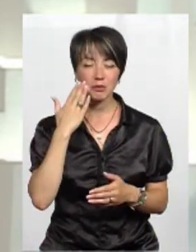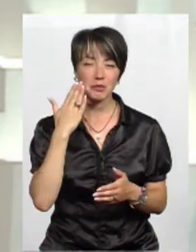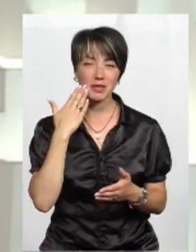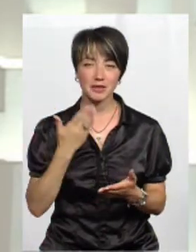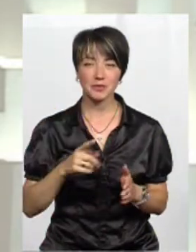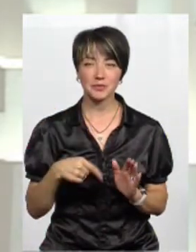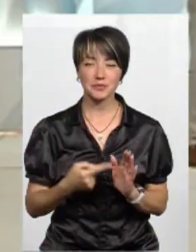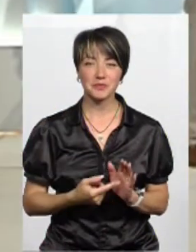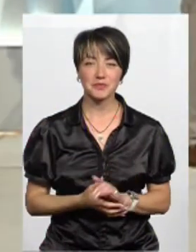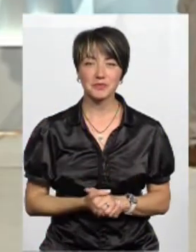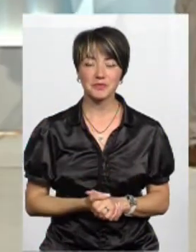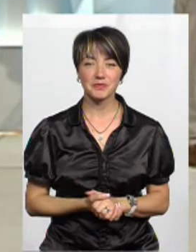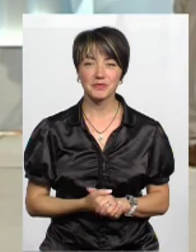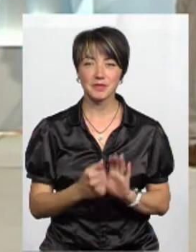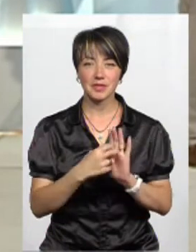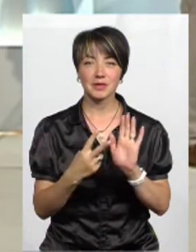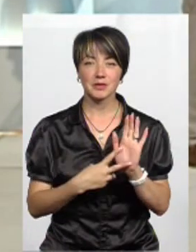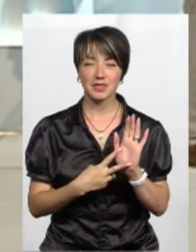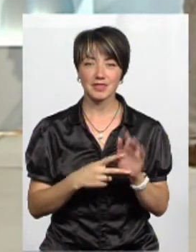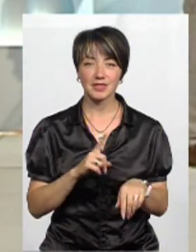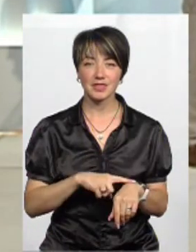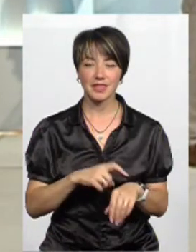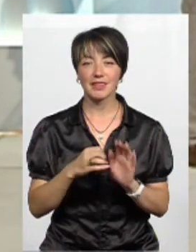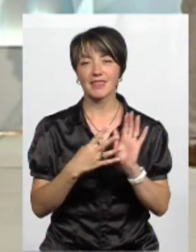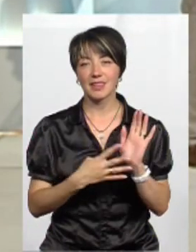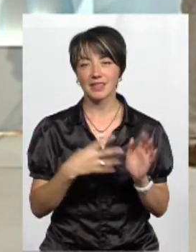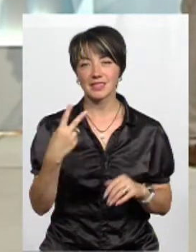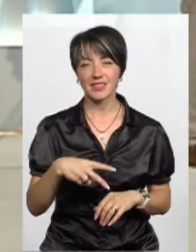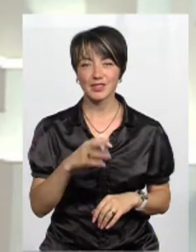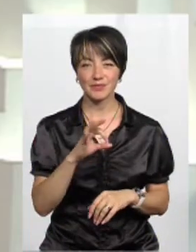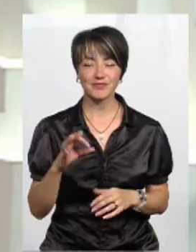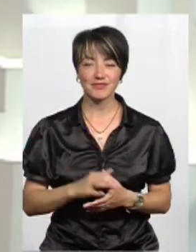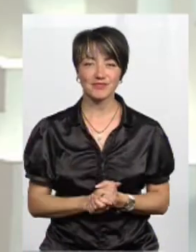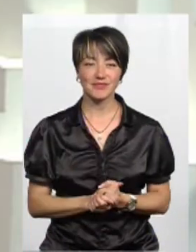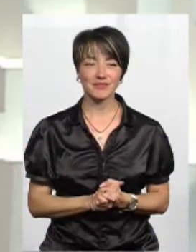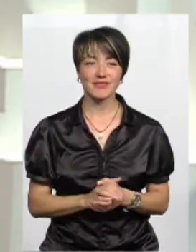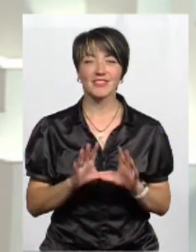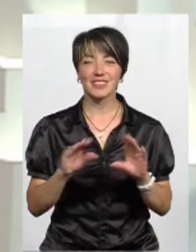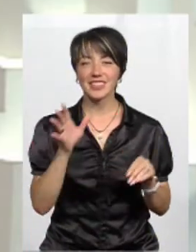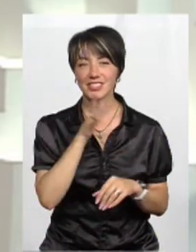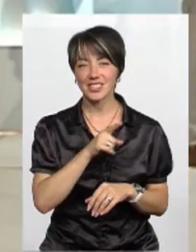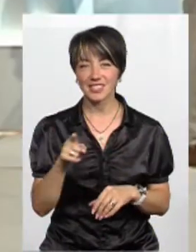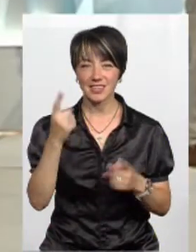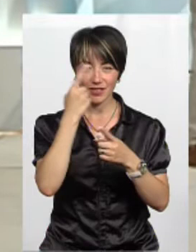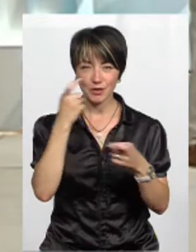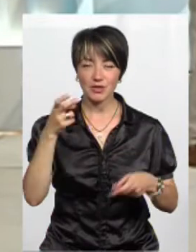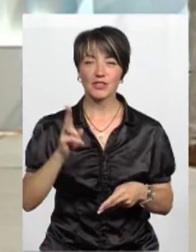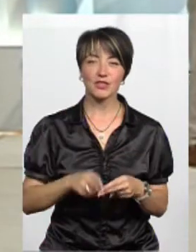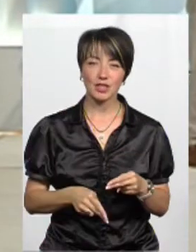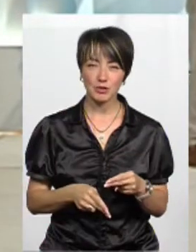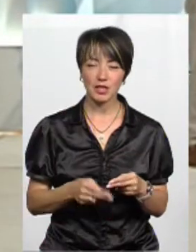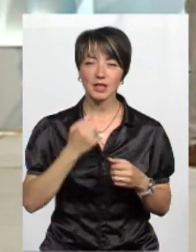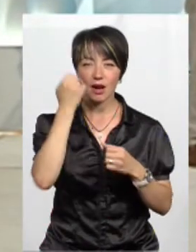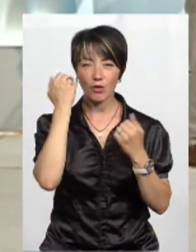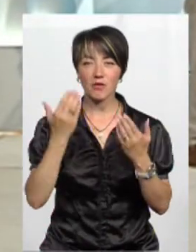приблизно. О 17-й. О 19-20. Все, час для нашого ефіру